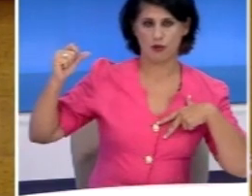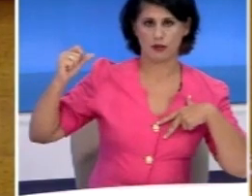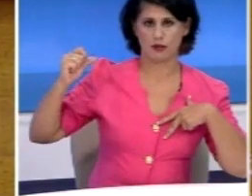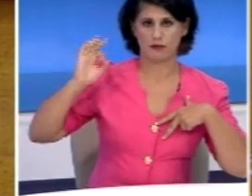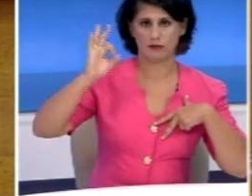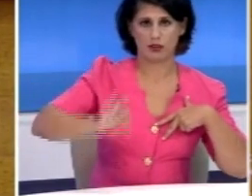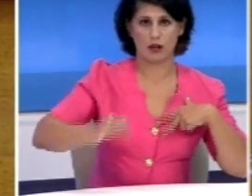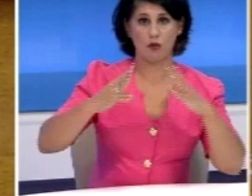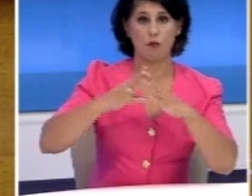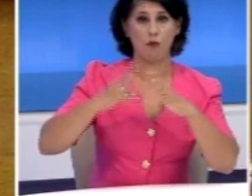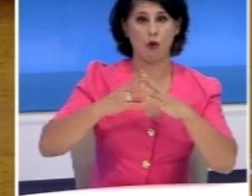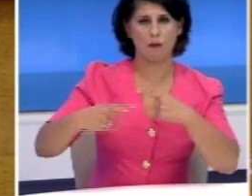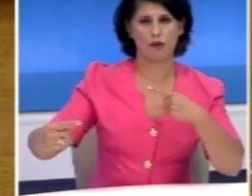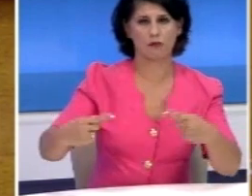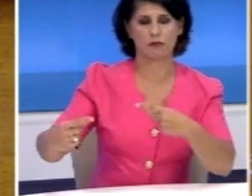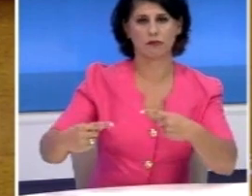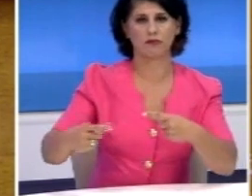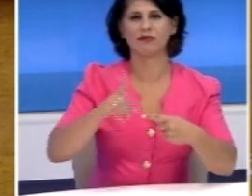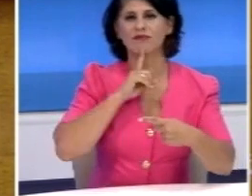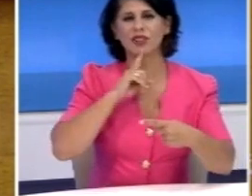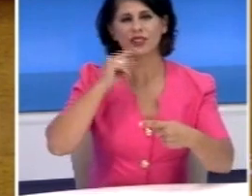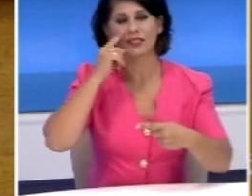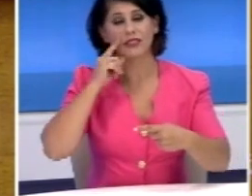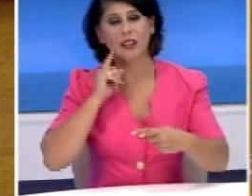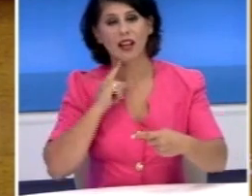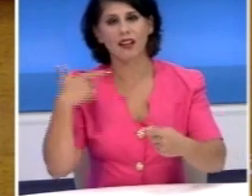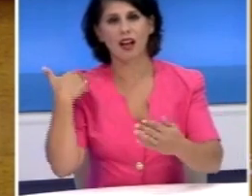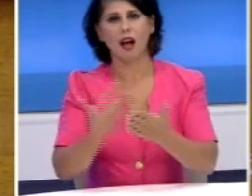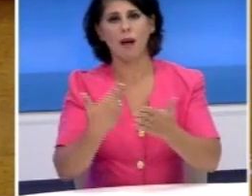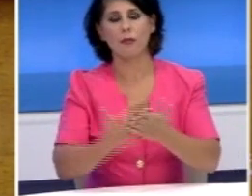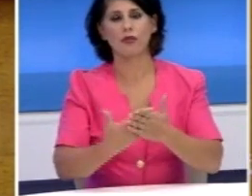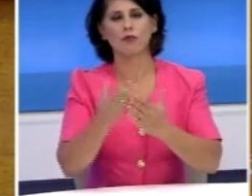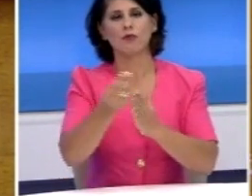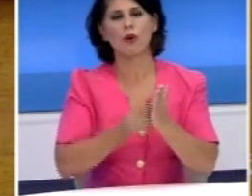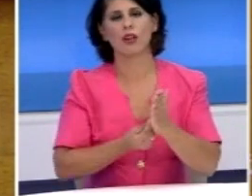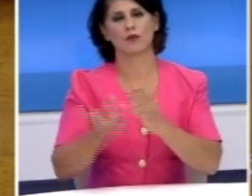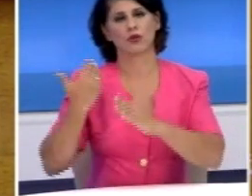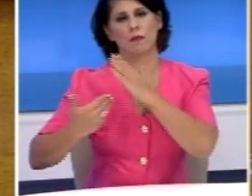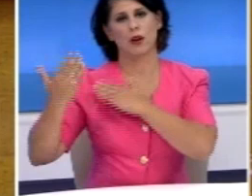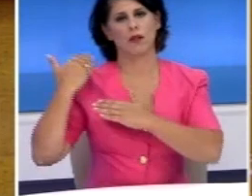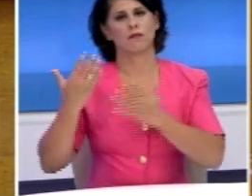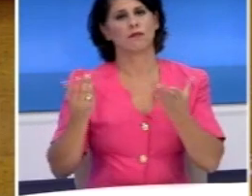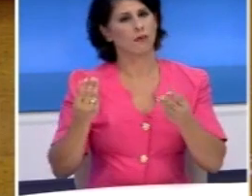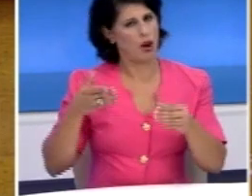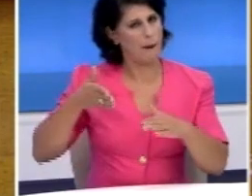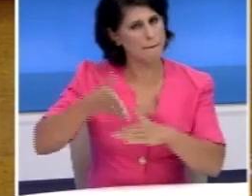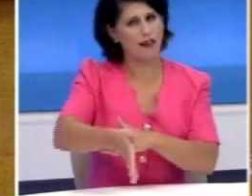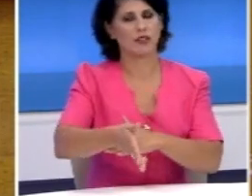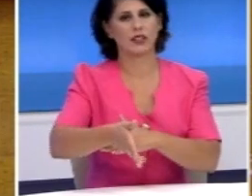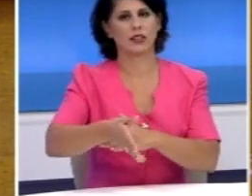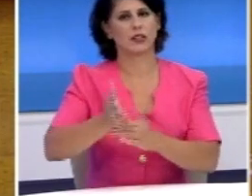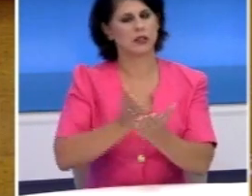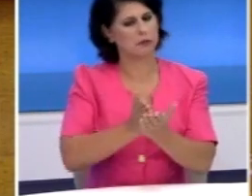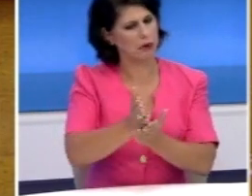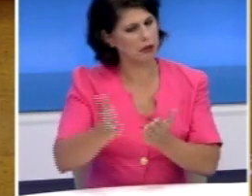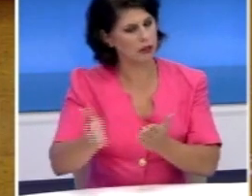πολεμικές συγκρούσεις, όπως με τραγικό τρόπο έχει αποδειχθεί πολλές φορές στο παρελθόν, με διάφορες επεμβάσεις και στη Μέση